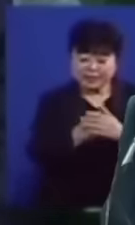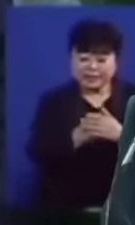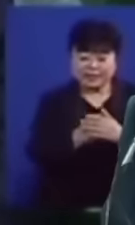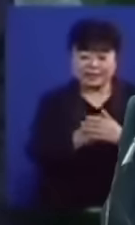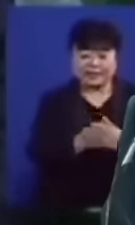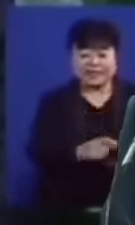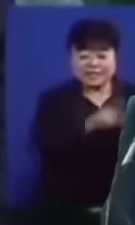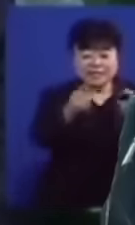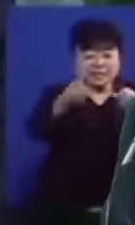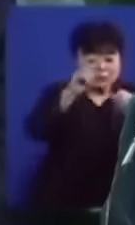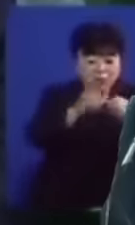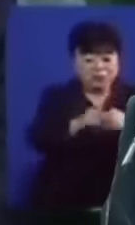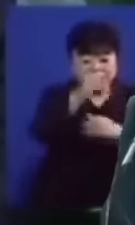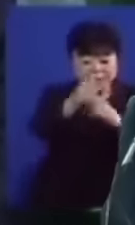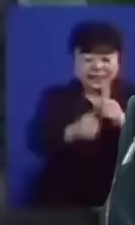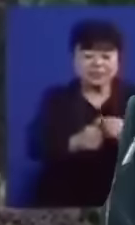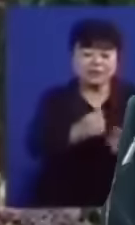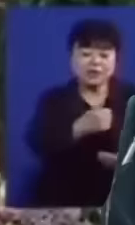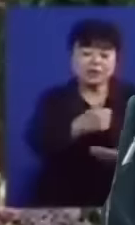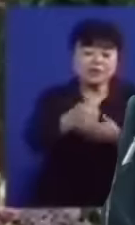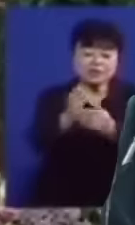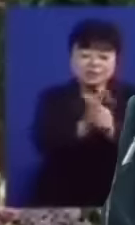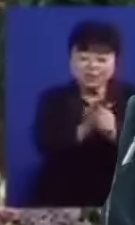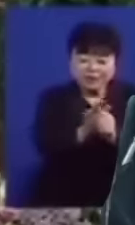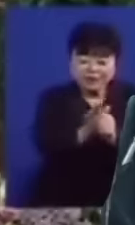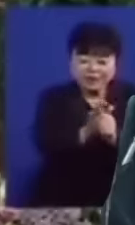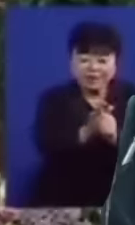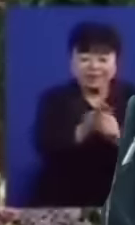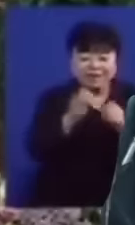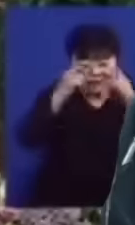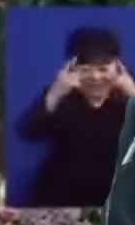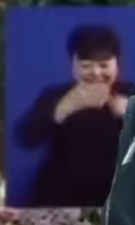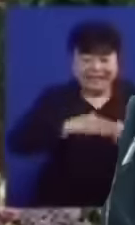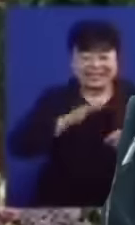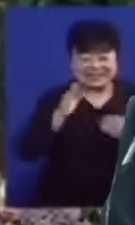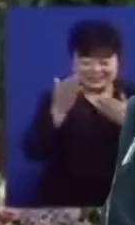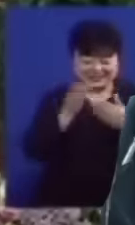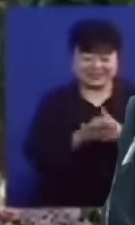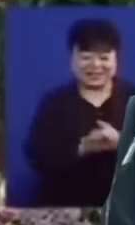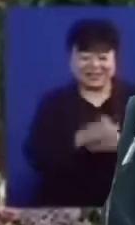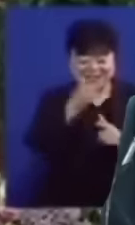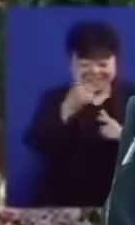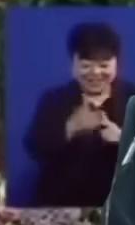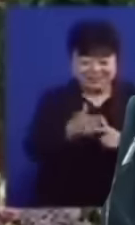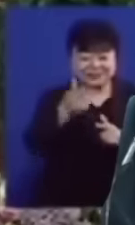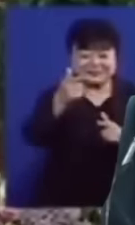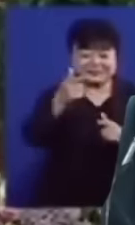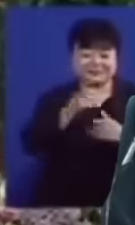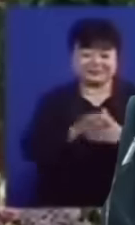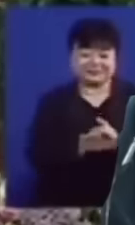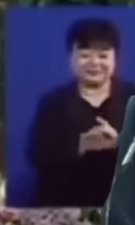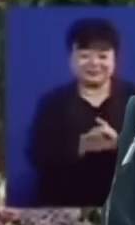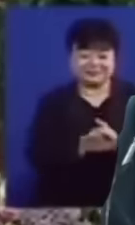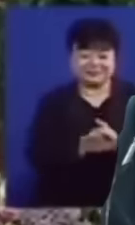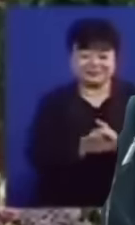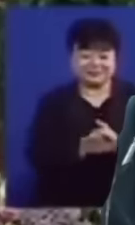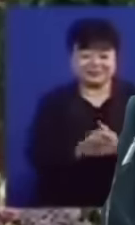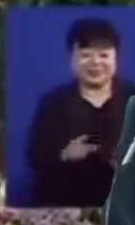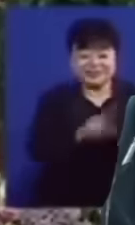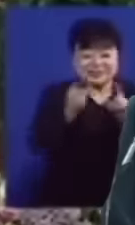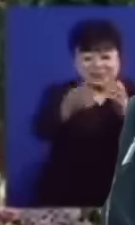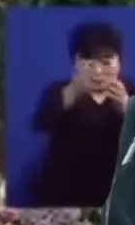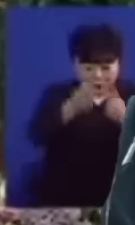사는 목적이 하나님을 섬기는 것이라는 것을 깨달아 알게 되었습니다. 예수님 삶을